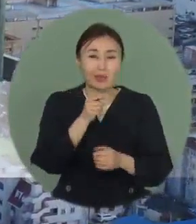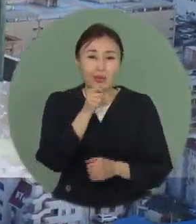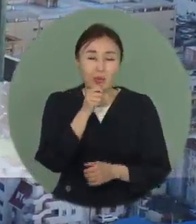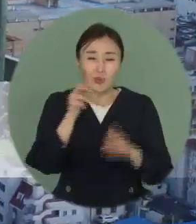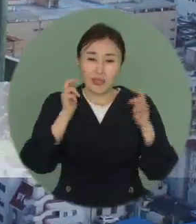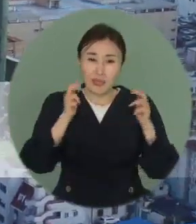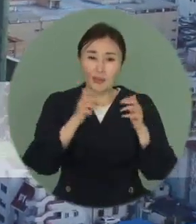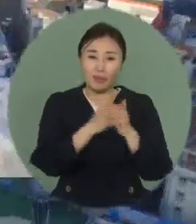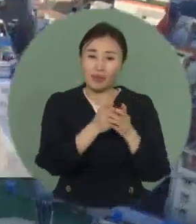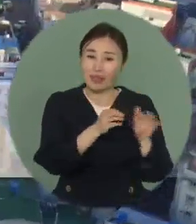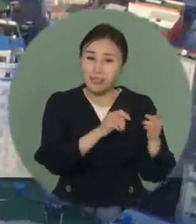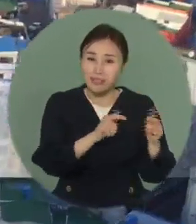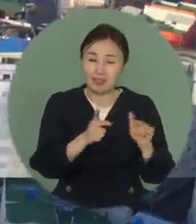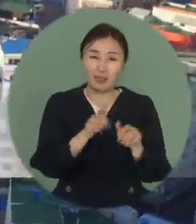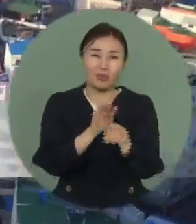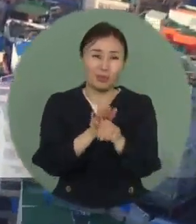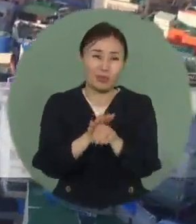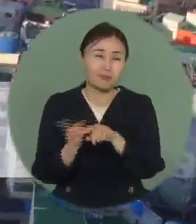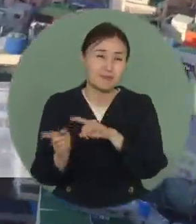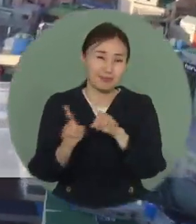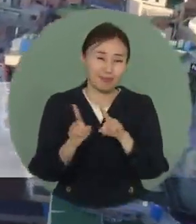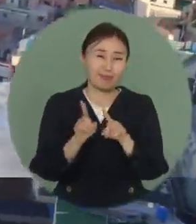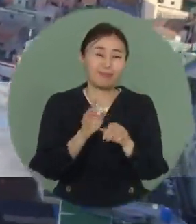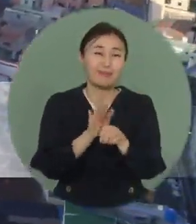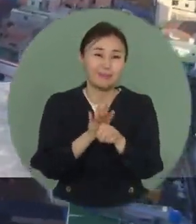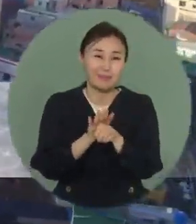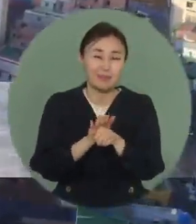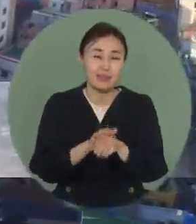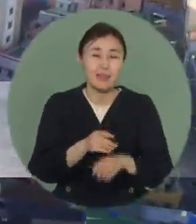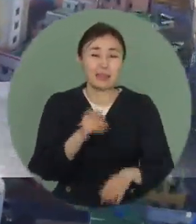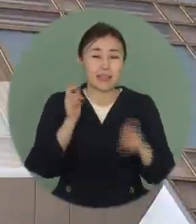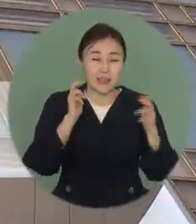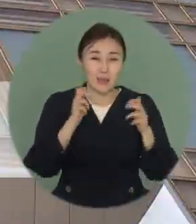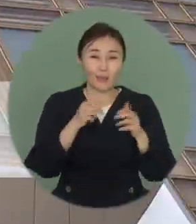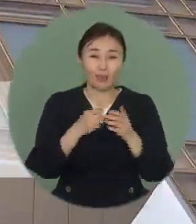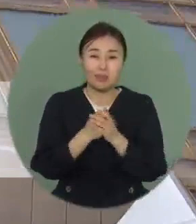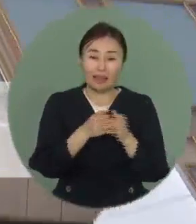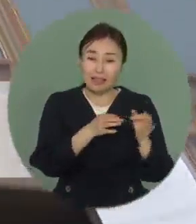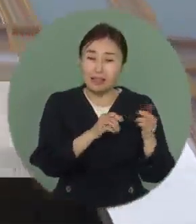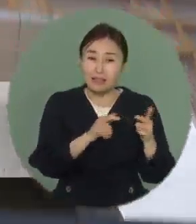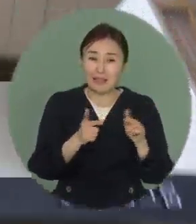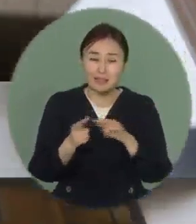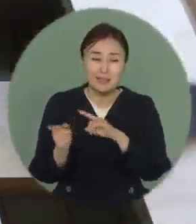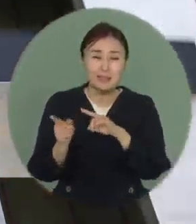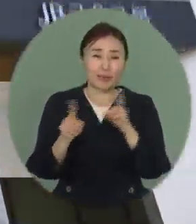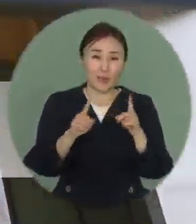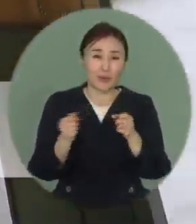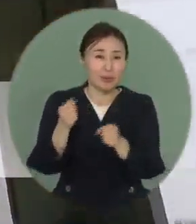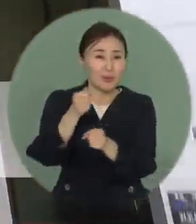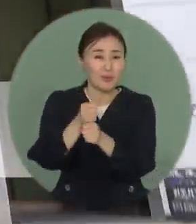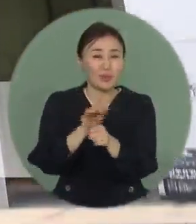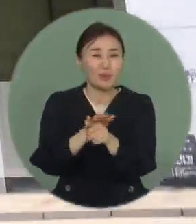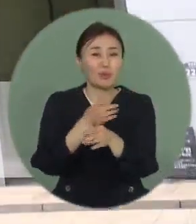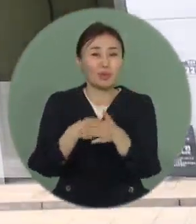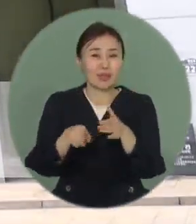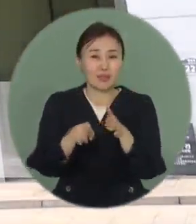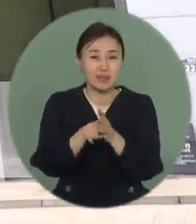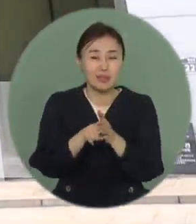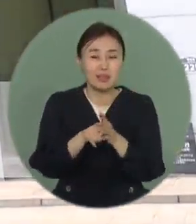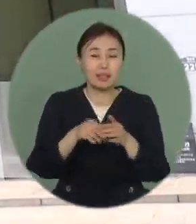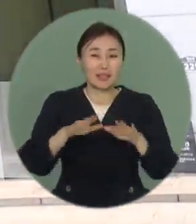돕기로 했습니다 광주은행은 소상공인과 소기업에 재기를 지원하기 위해 전남